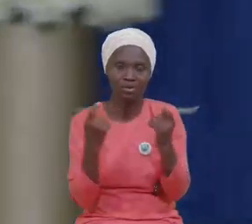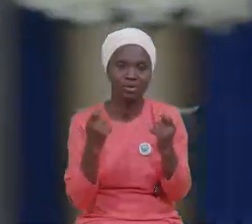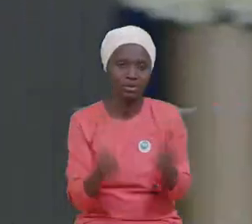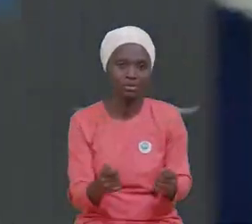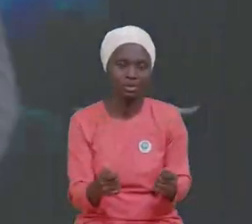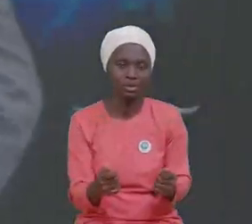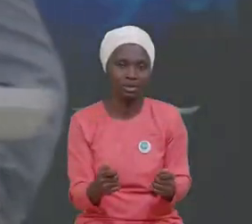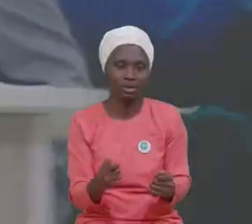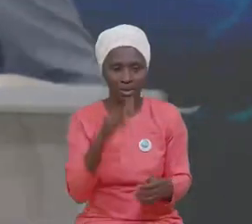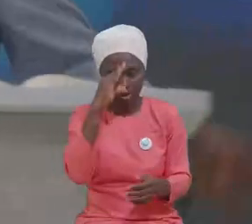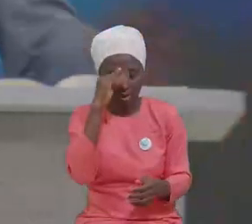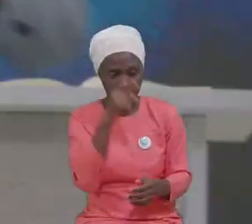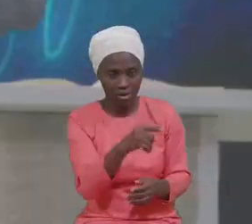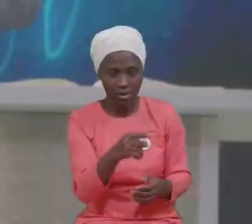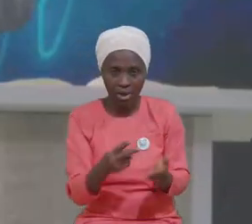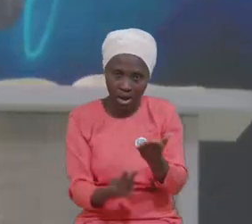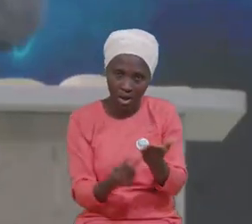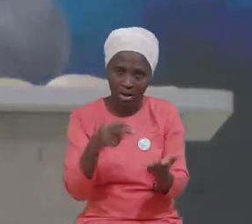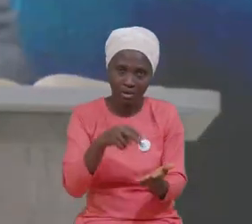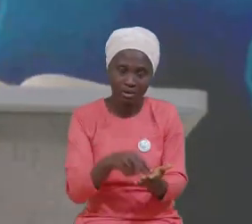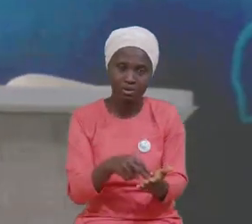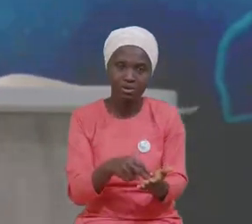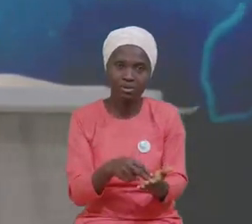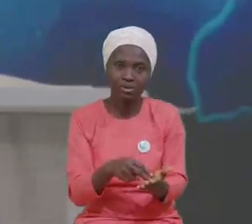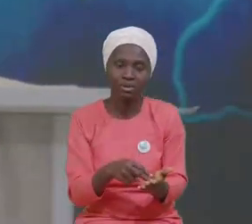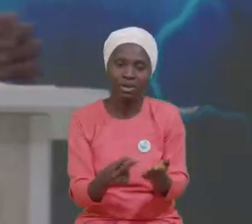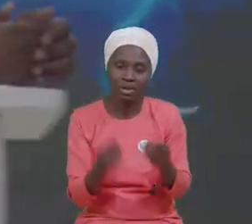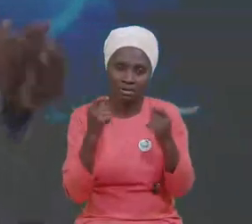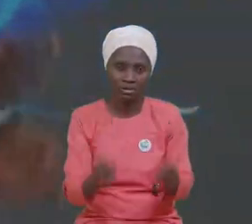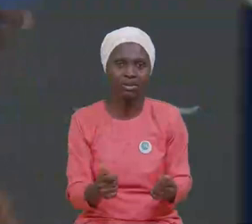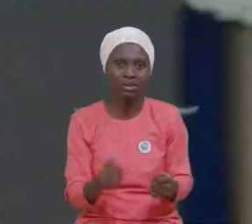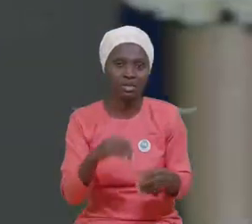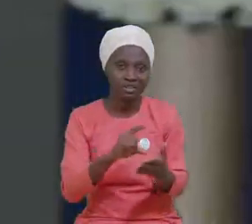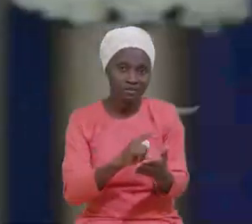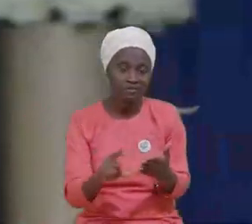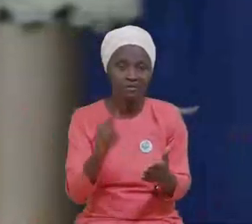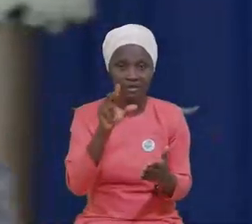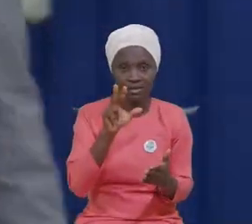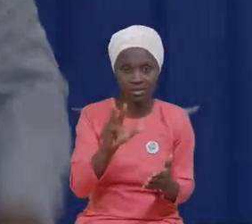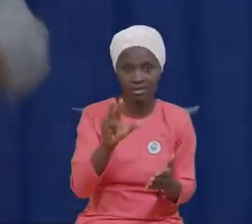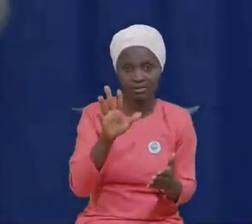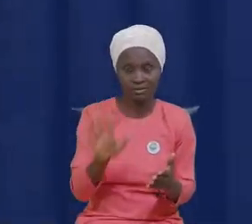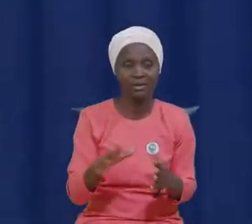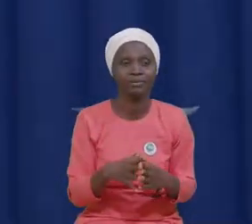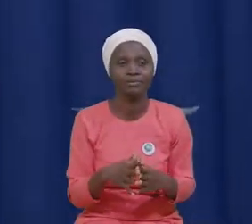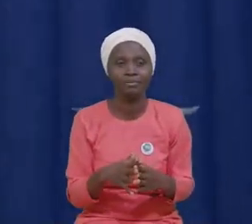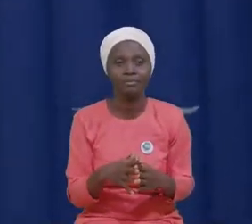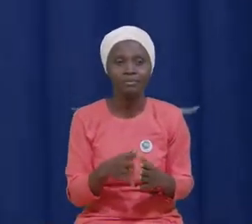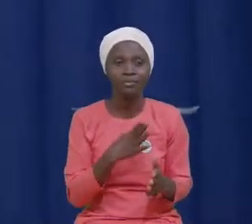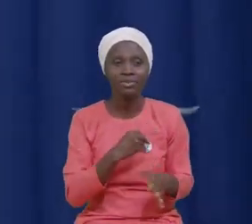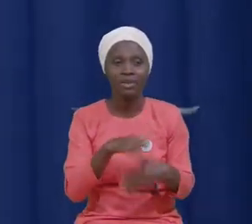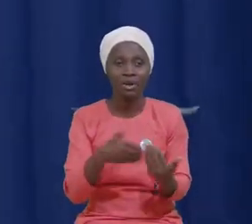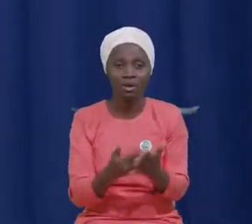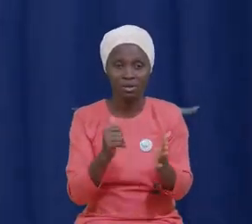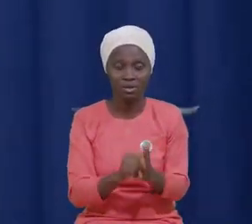aussitôt. Il se leva aussitôt. Voyez le verset 35. Verset 35. Tous